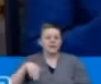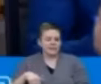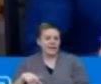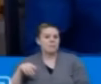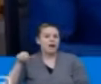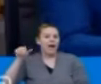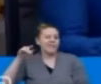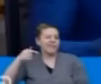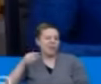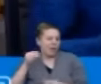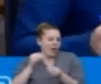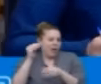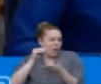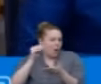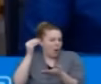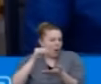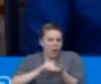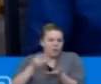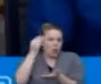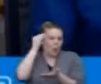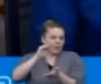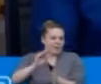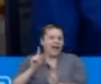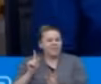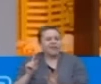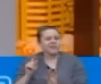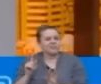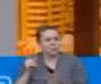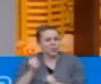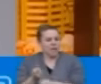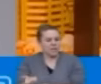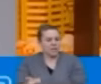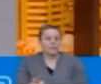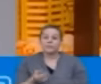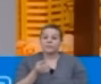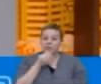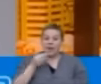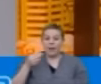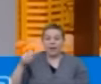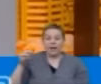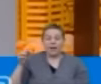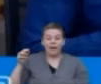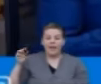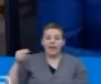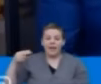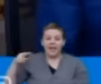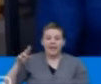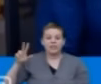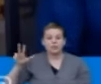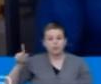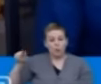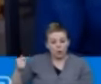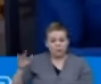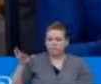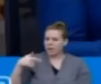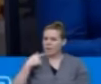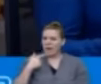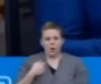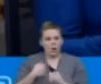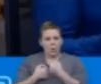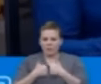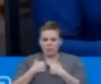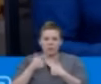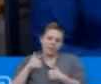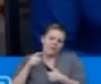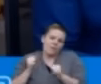אבי גבי עוד לא הודיע, אבל אני מניח שלשם זה הולך. מר הרצוג לא הודיע שהוא מוותר על כיסו, וכנראה שהתמודד גם הוא על זה.